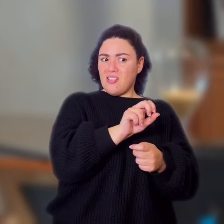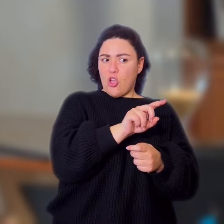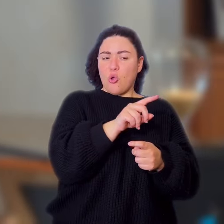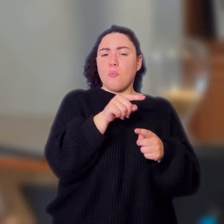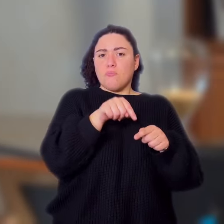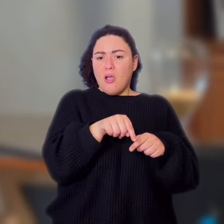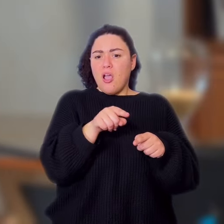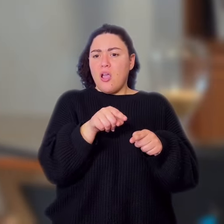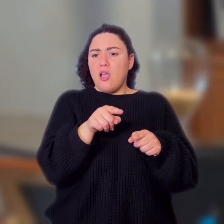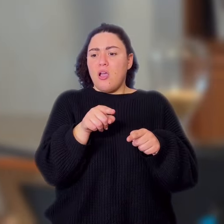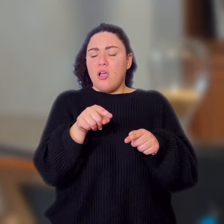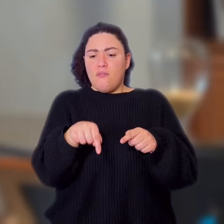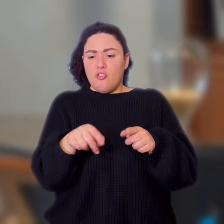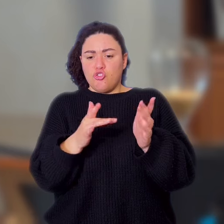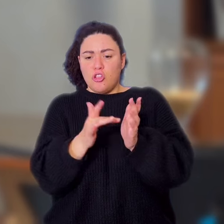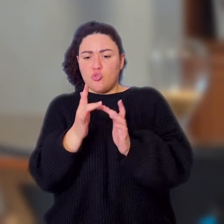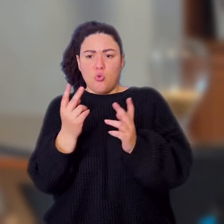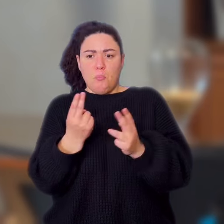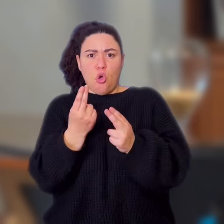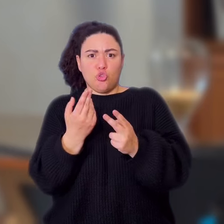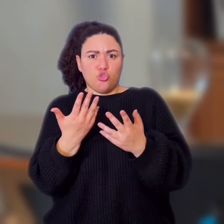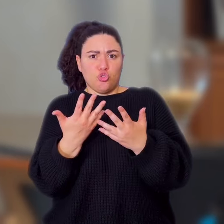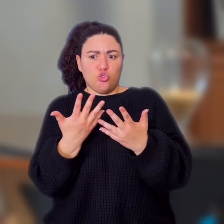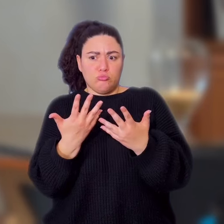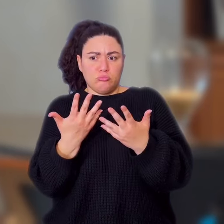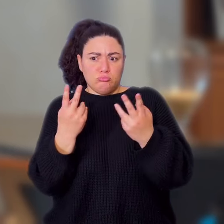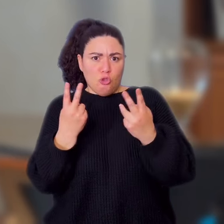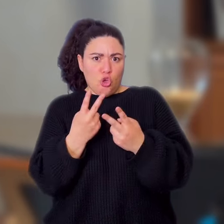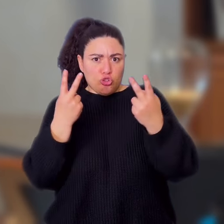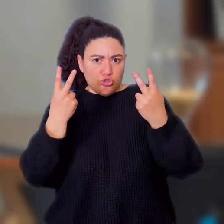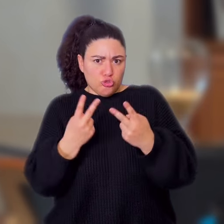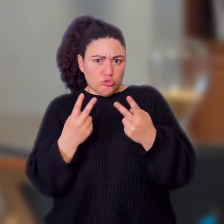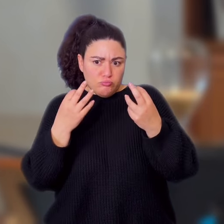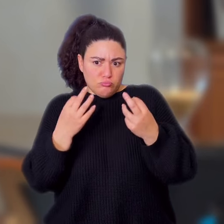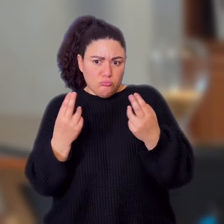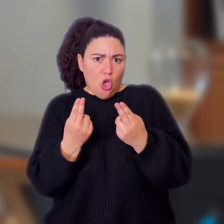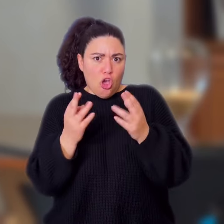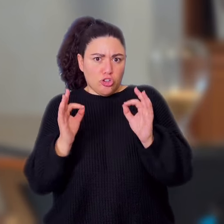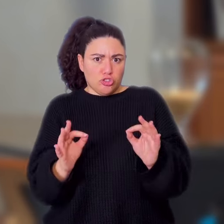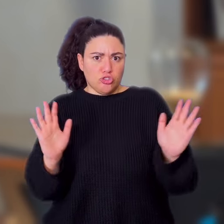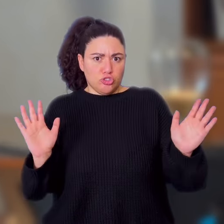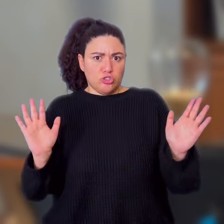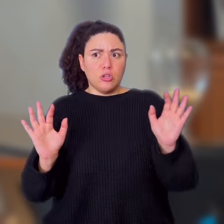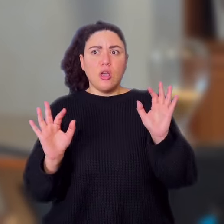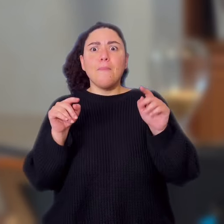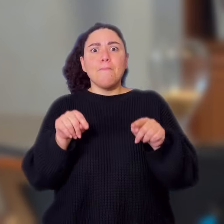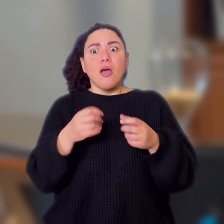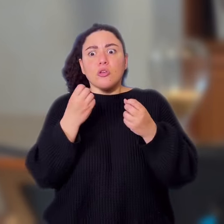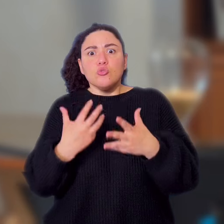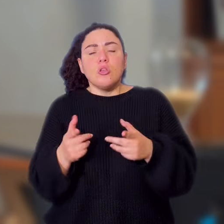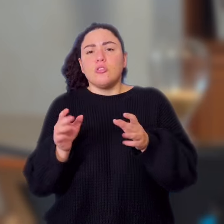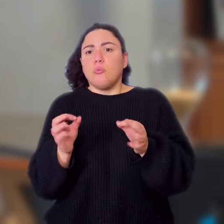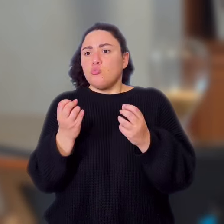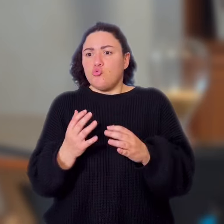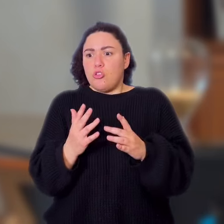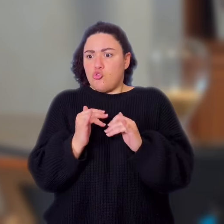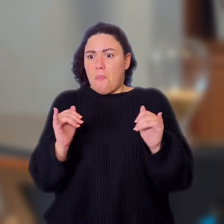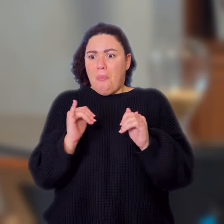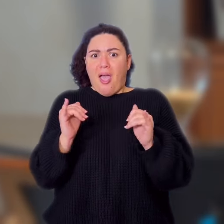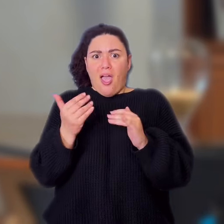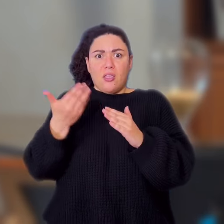morto definitivamente se così possiamo dire ma quell evento diventa una profezia di quest'unico e irripetibile